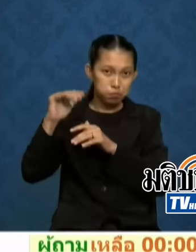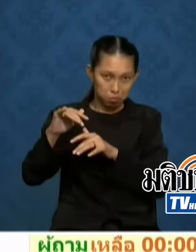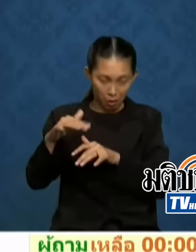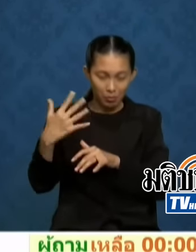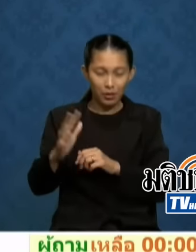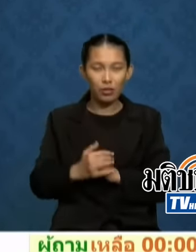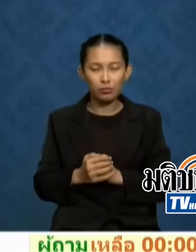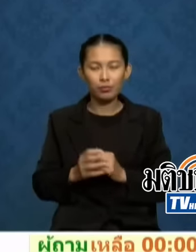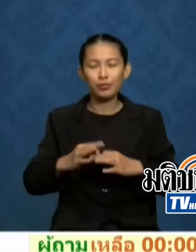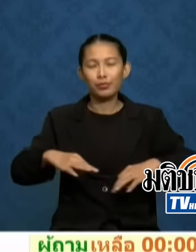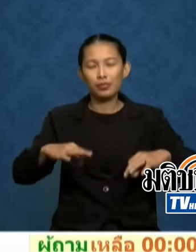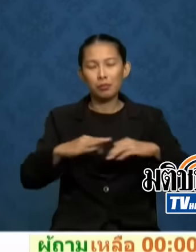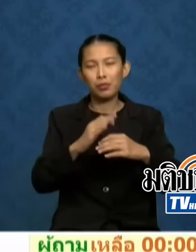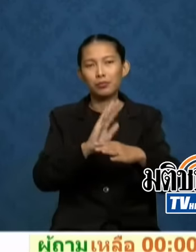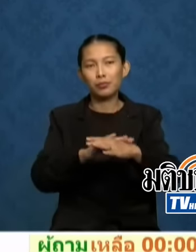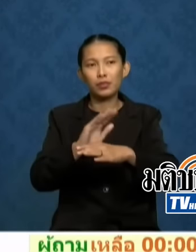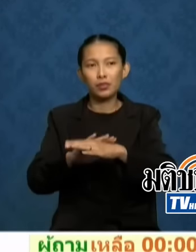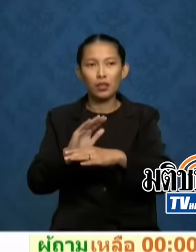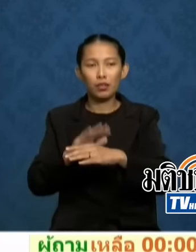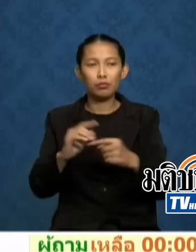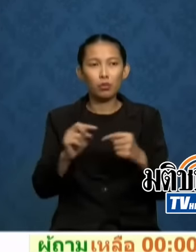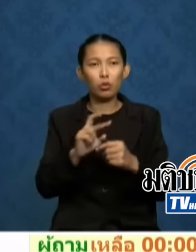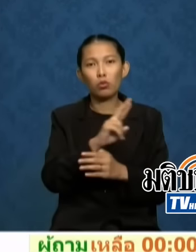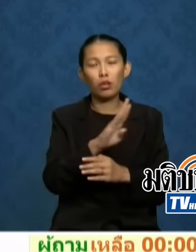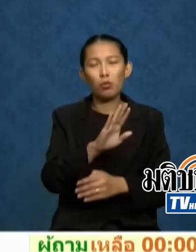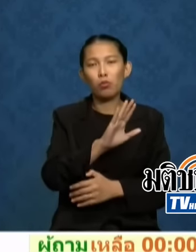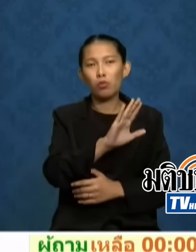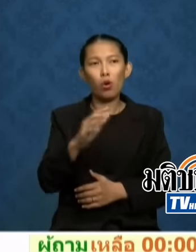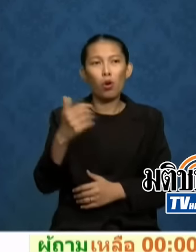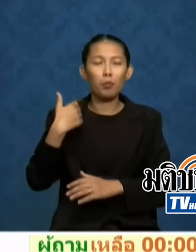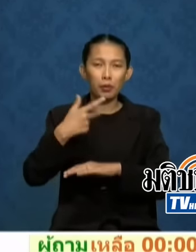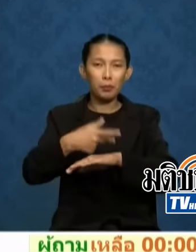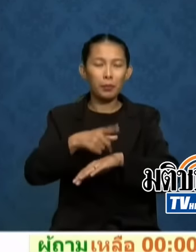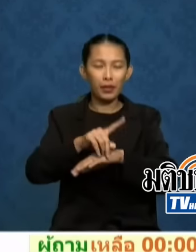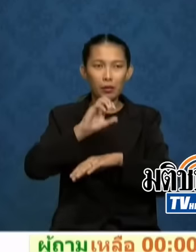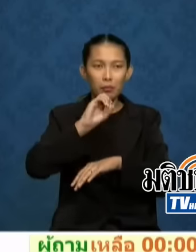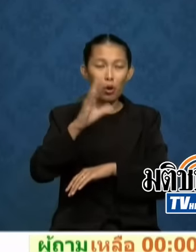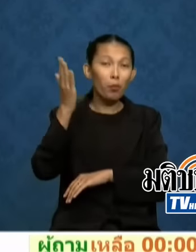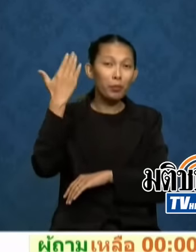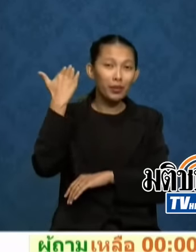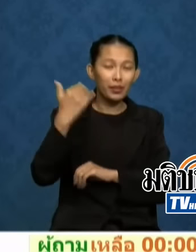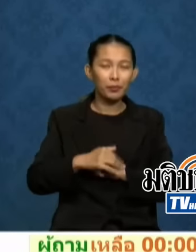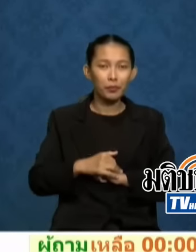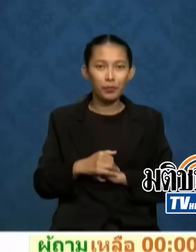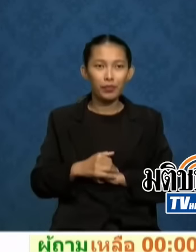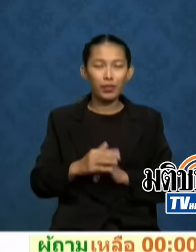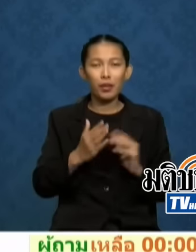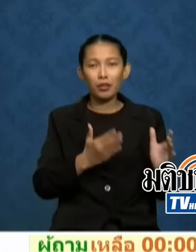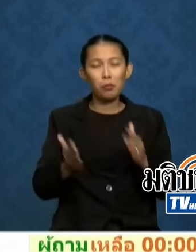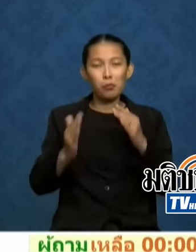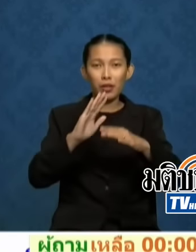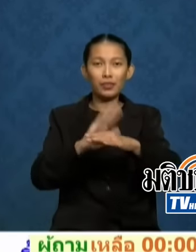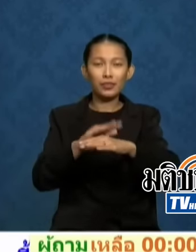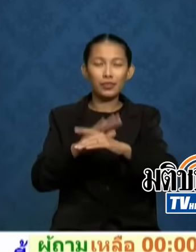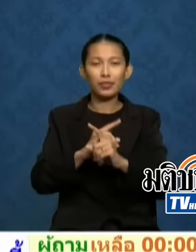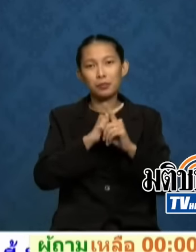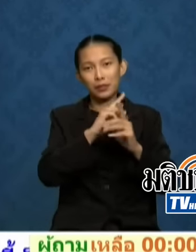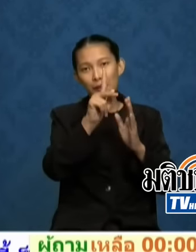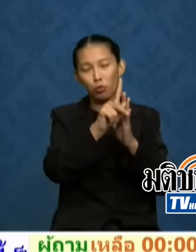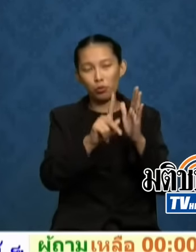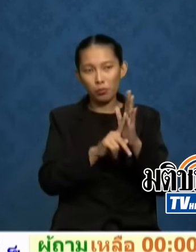ครับก็เป็นการแจ้งเตือนไปในระบบที่ผมเรียนท่านประธานถึงท่านสมาชิกเบื้องต้นแต่ต้นนะครับว่ากระบวนการการแจ้งเตือนเป็นไปตามกฎหม